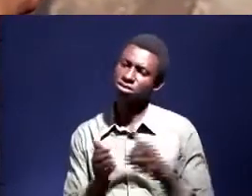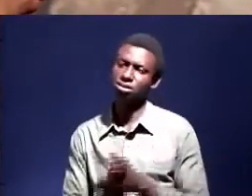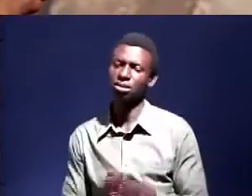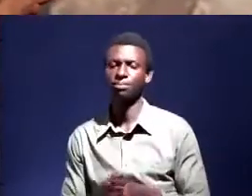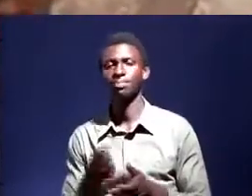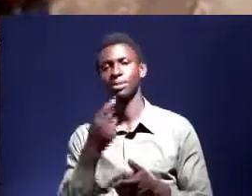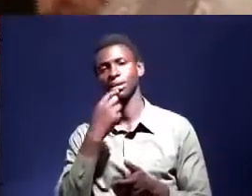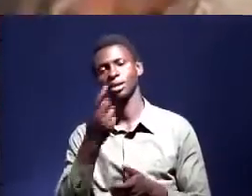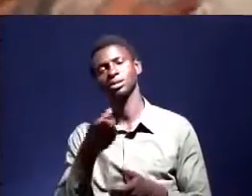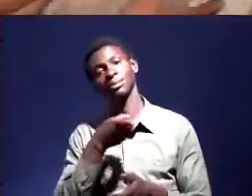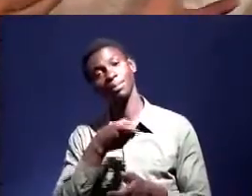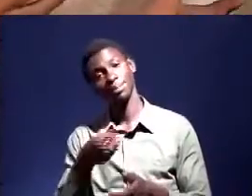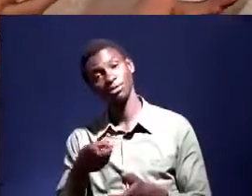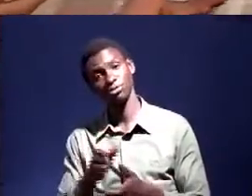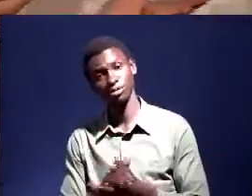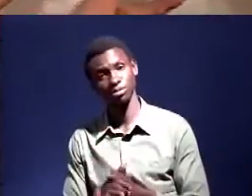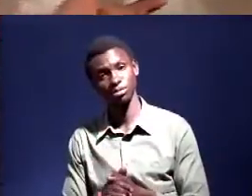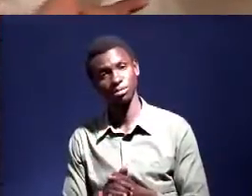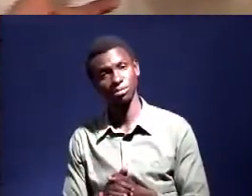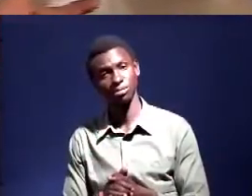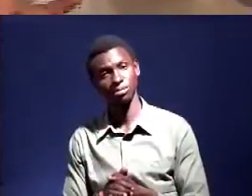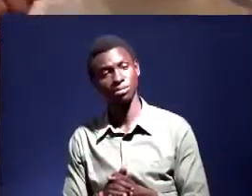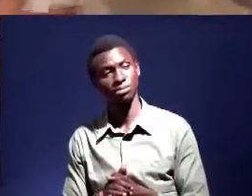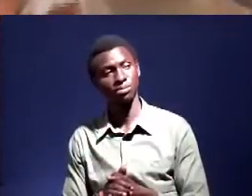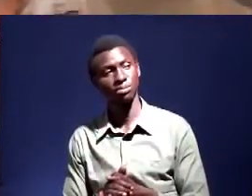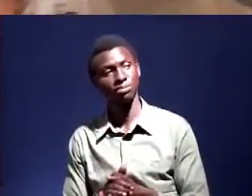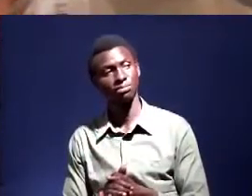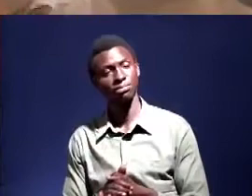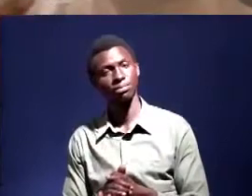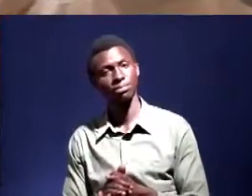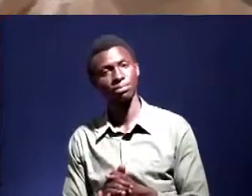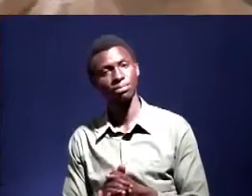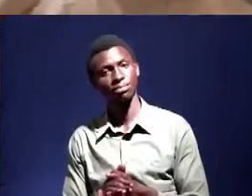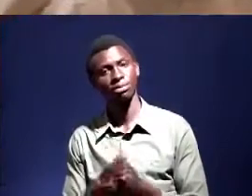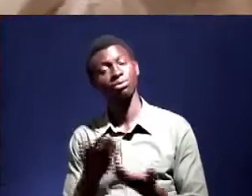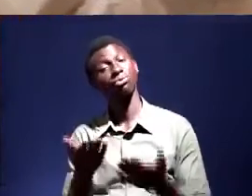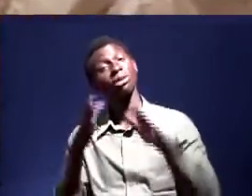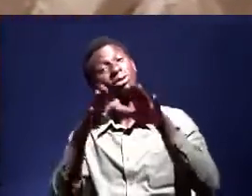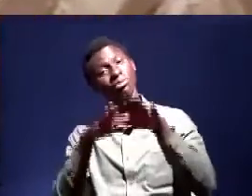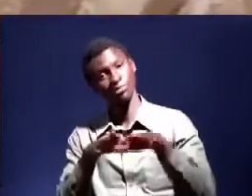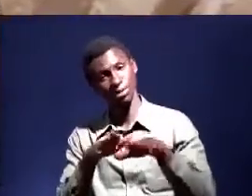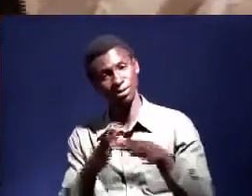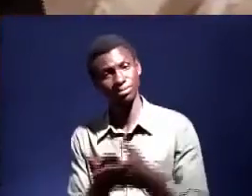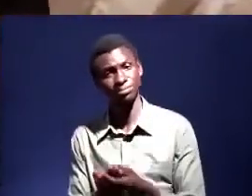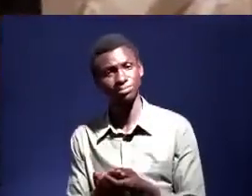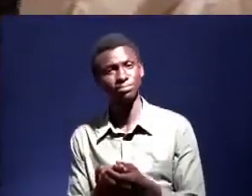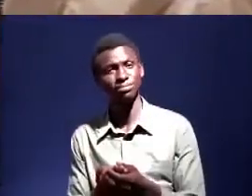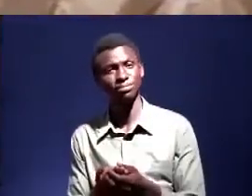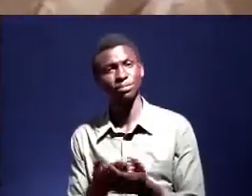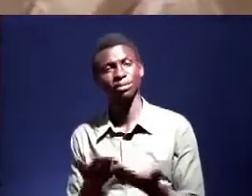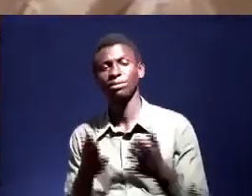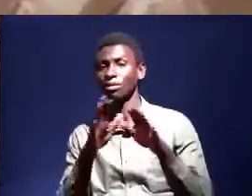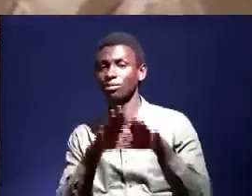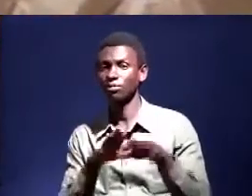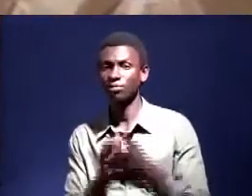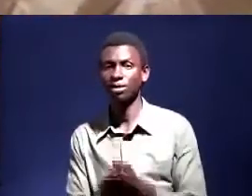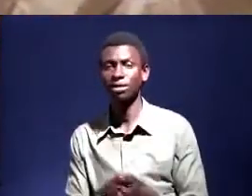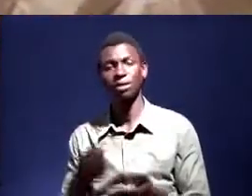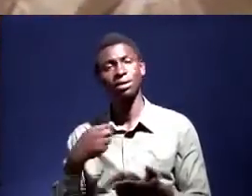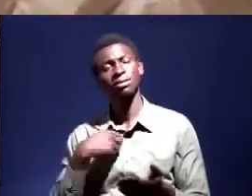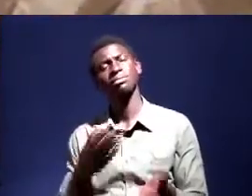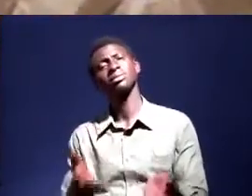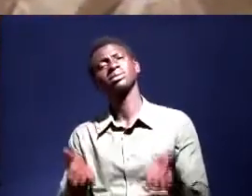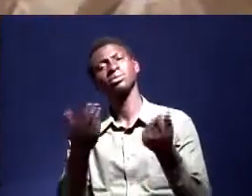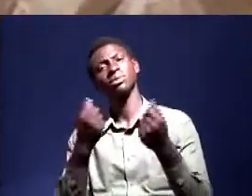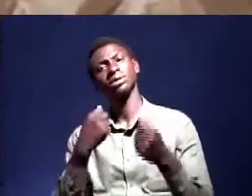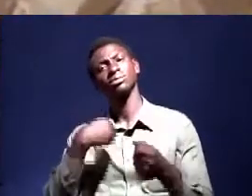nikamwambia Petro, you're dying. Unakufa. You're dying. Unakufa. I can't take you to the river. Siwezi kukupeleka kwenye mto. Can't